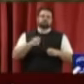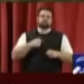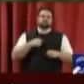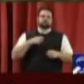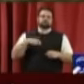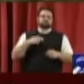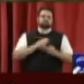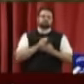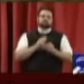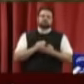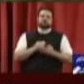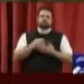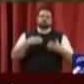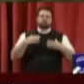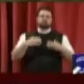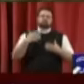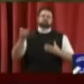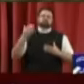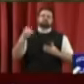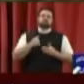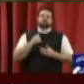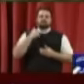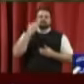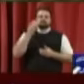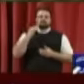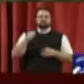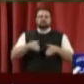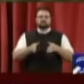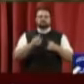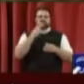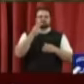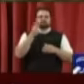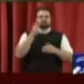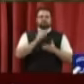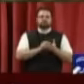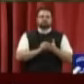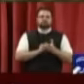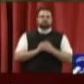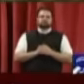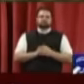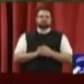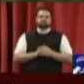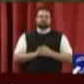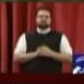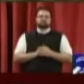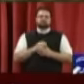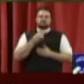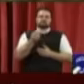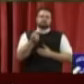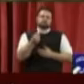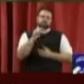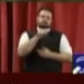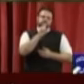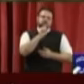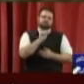văd două produsii la prețuri diferite, calități diferite și zic că eu le iau pe ăsta mai ieftin ca să mai merg lângă banii și pentru